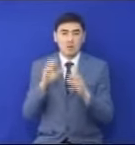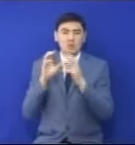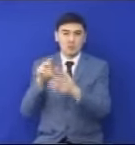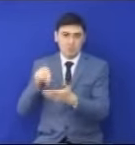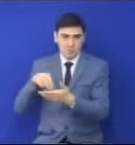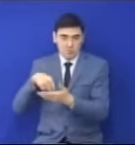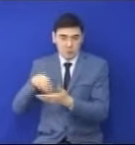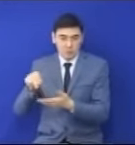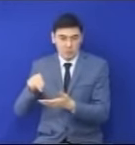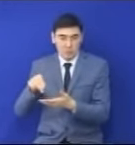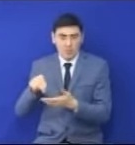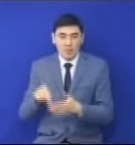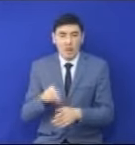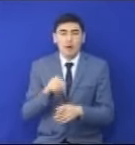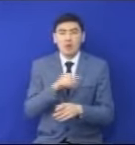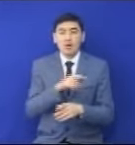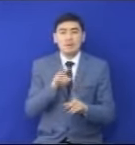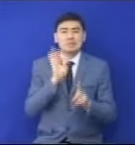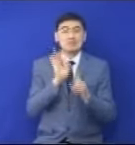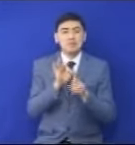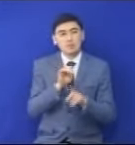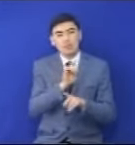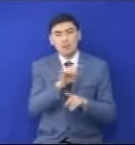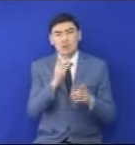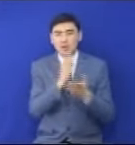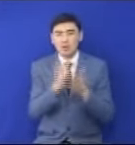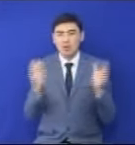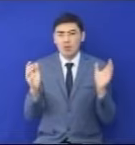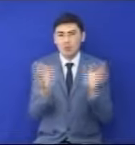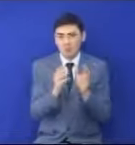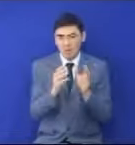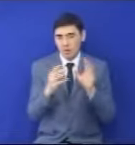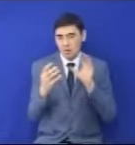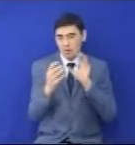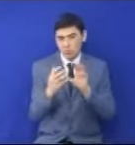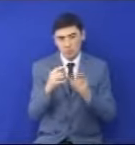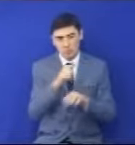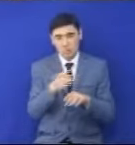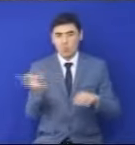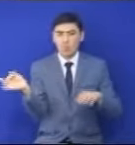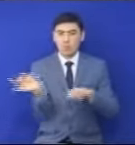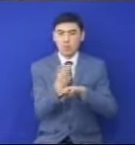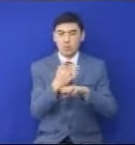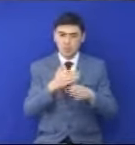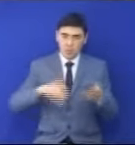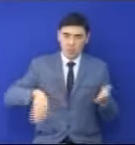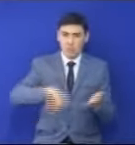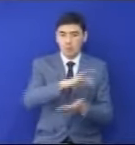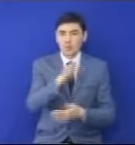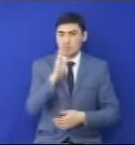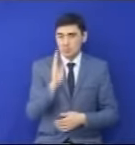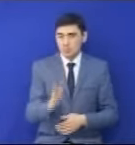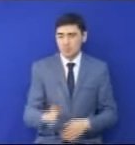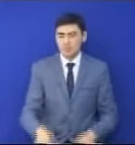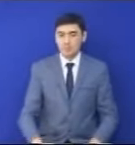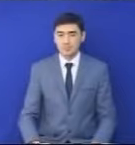бастағанда шаһарда қауіпсіздік талаптарына сай келмейтін шағын автобустар қолданыстан шығарылады. Алдағы екі жылда